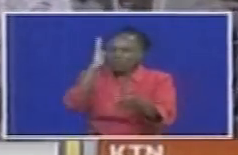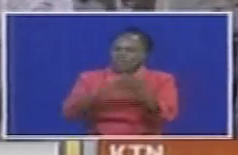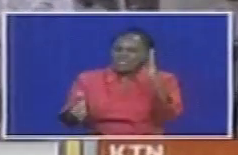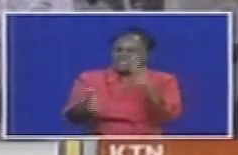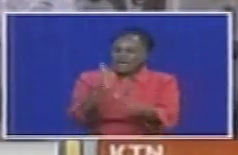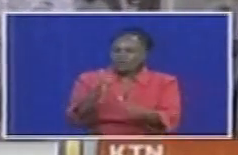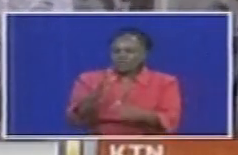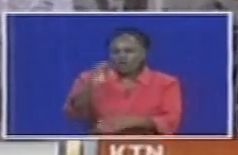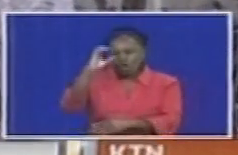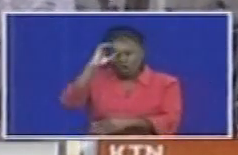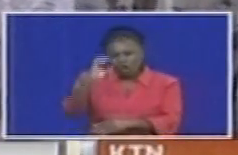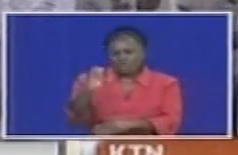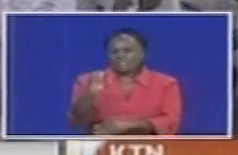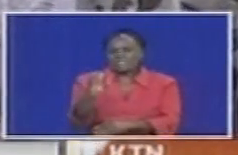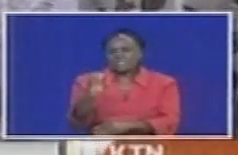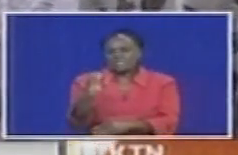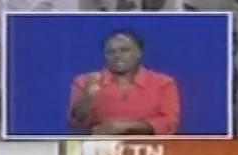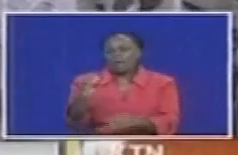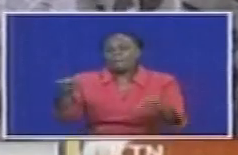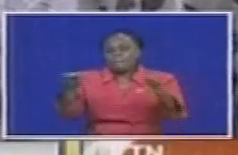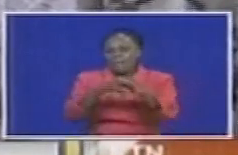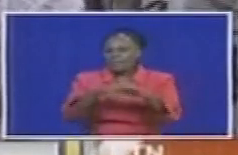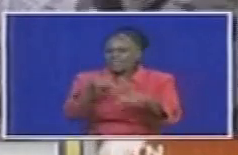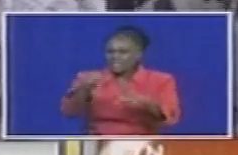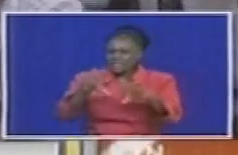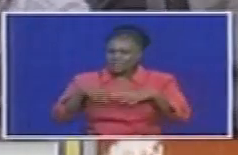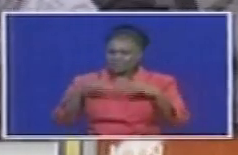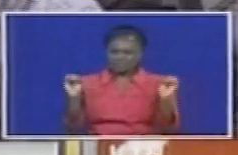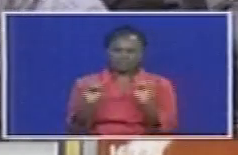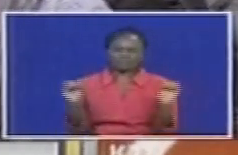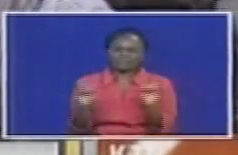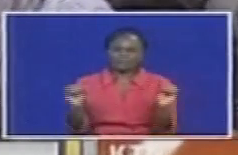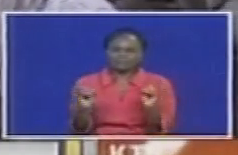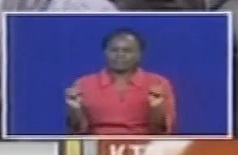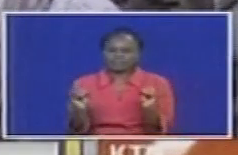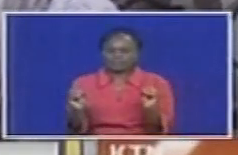consent of members is null and void.